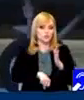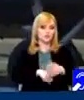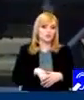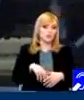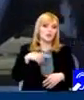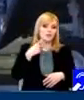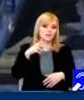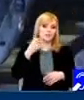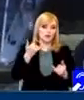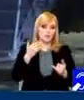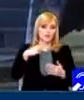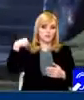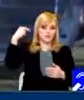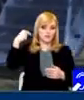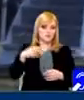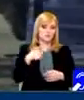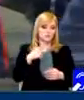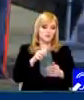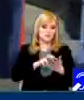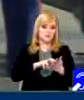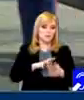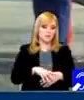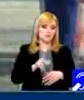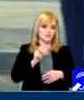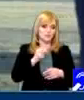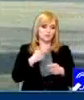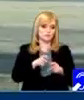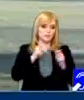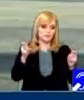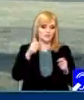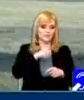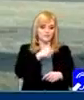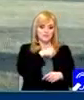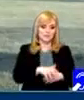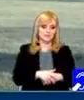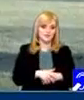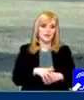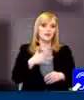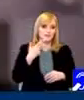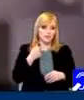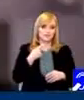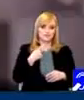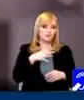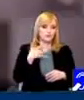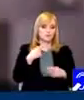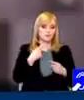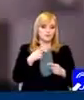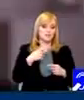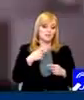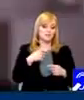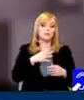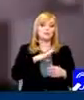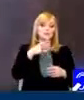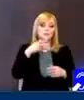venit chiar din partea actualului lider de la Casa Albă. Donald Trump a negat întotdeauna că ar fi avut vreo legătură cu ea, iar după interviu, Casa